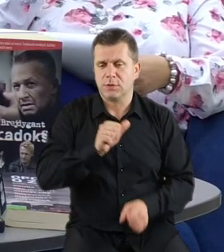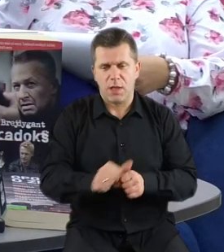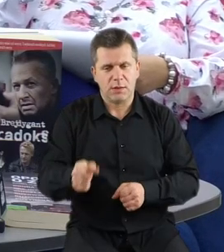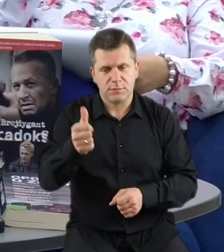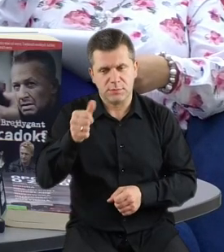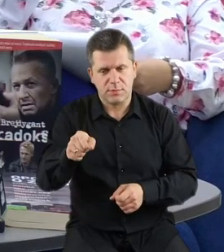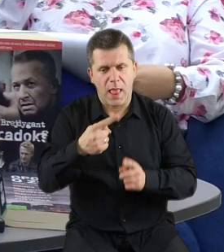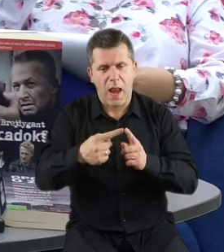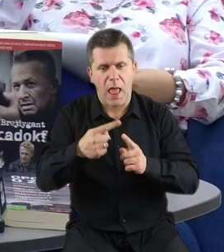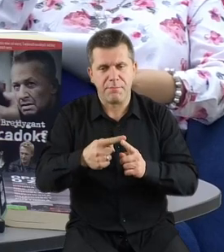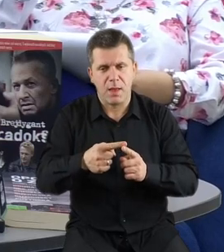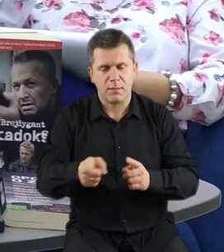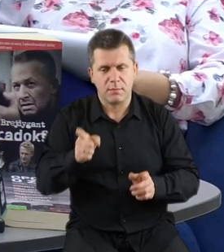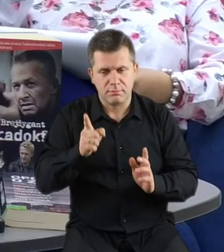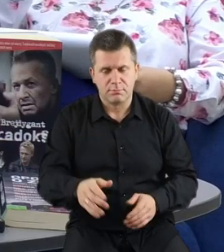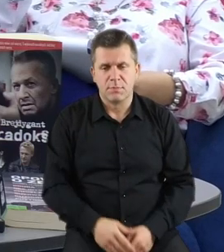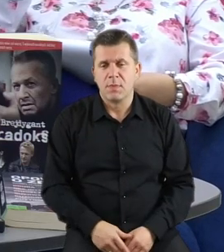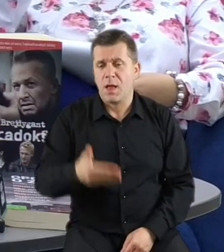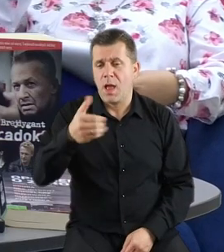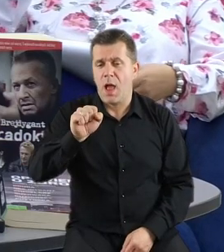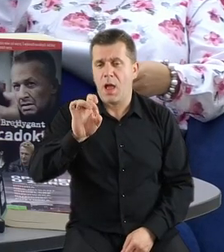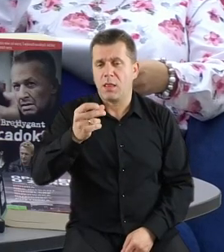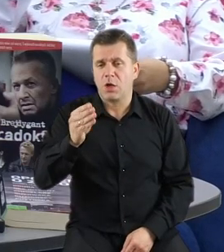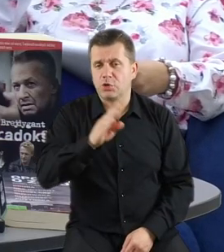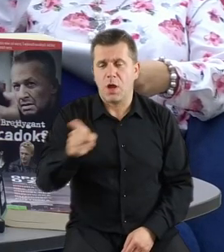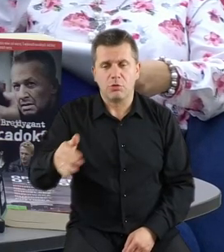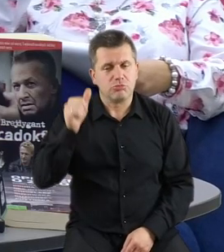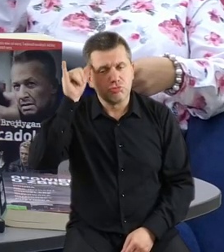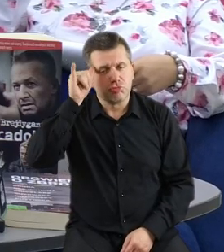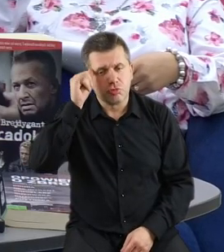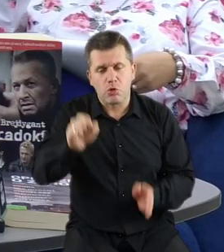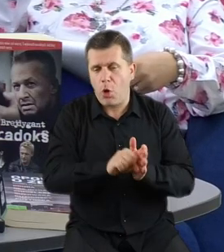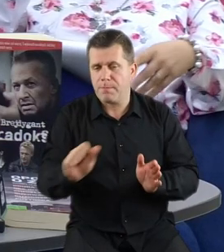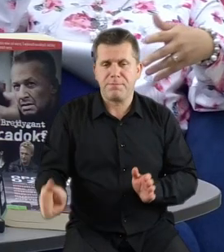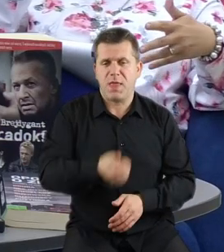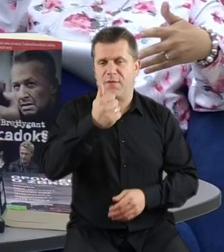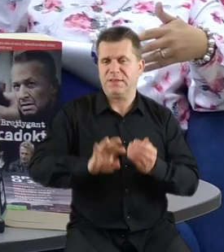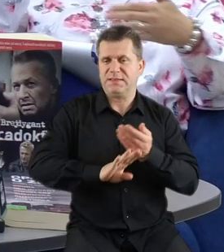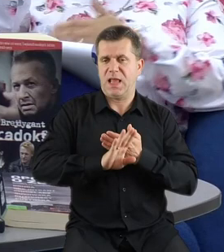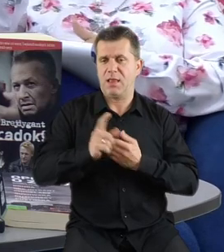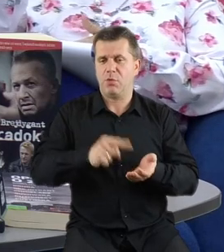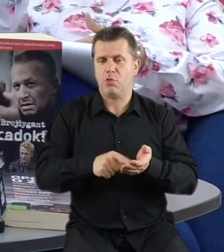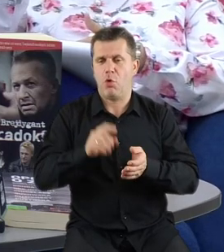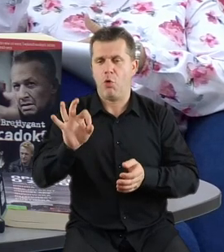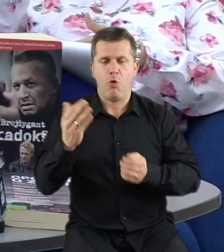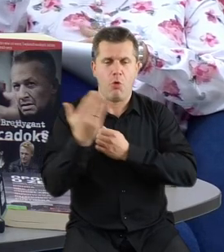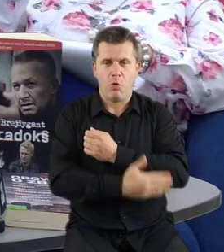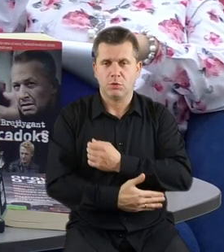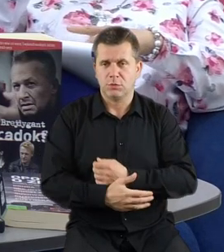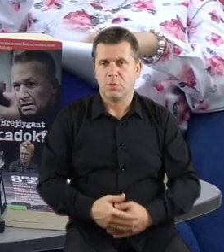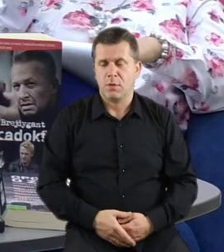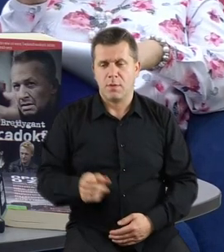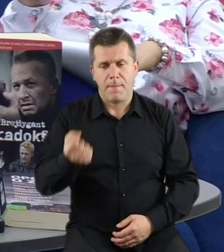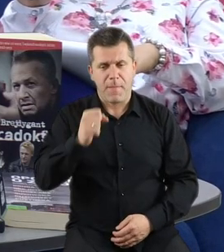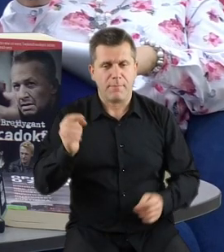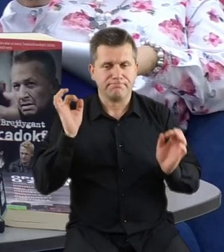element taki magiczny i ezoteryczny, zresztą nie raz. Agnieszka śni od pierwszej sceny, o tej scenie końcowej,